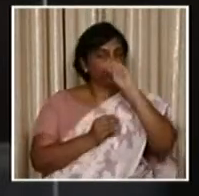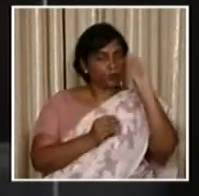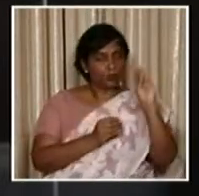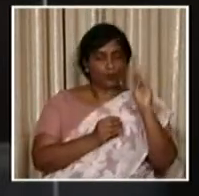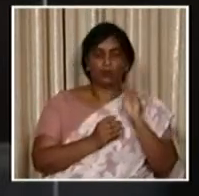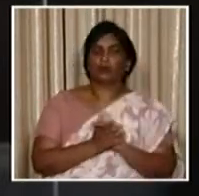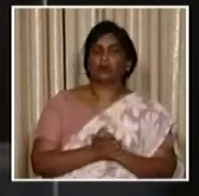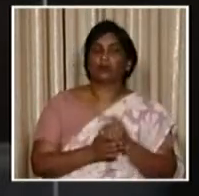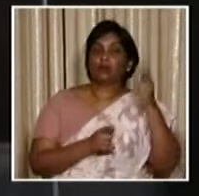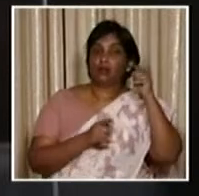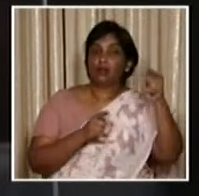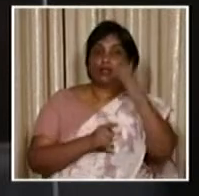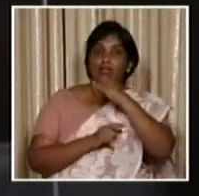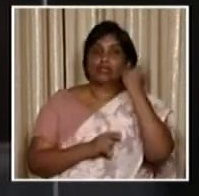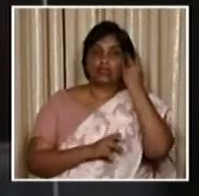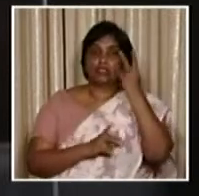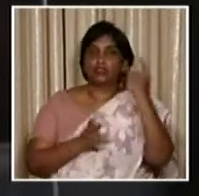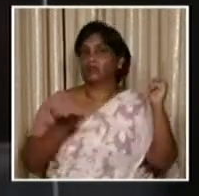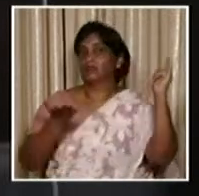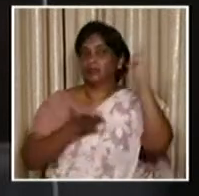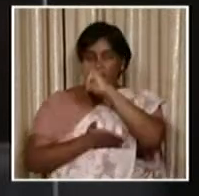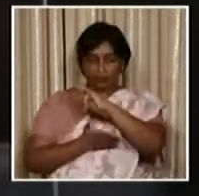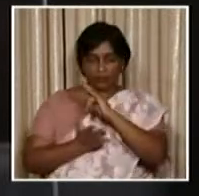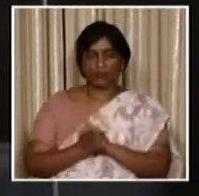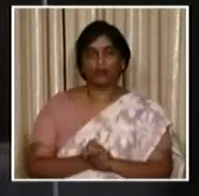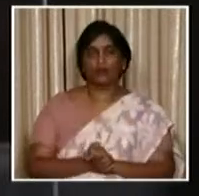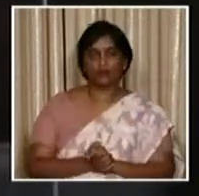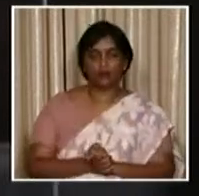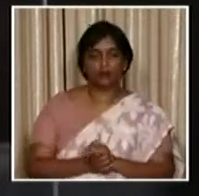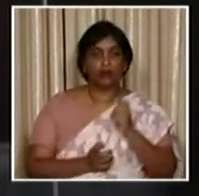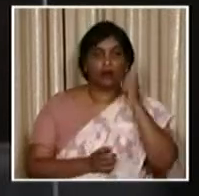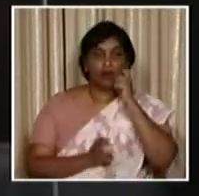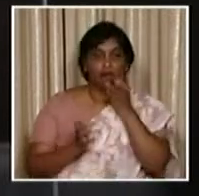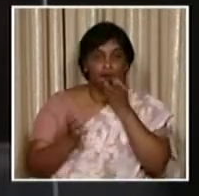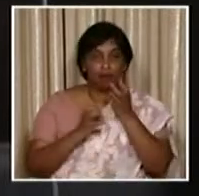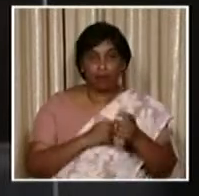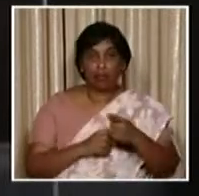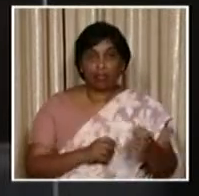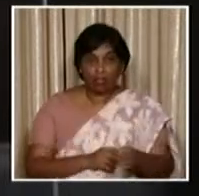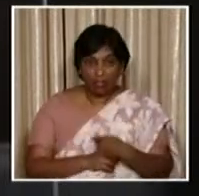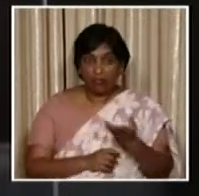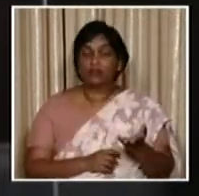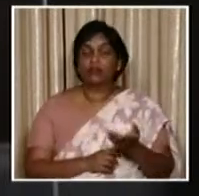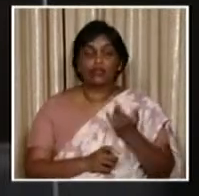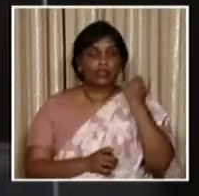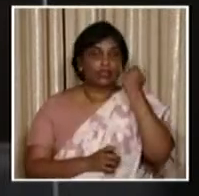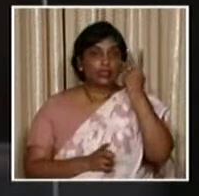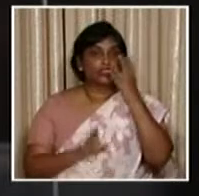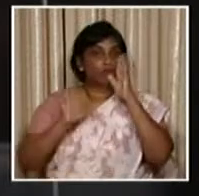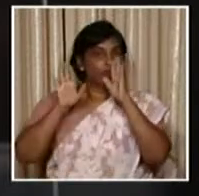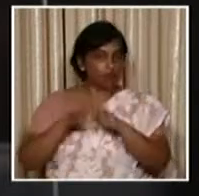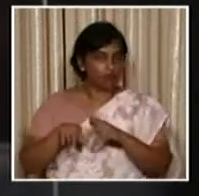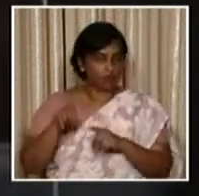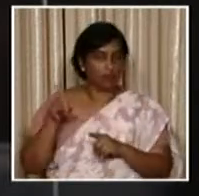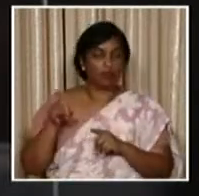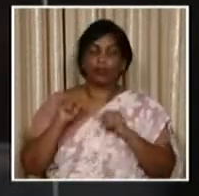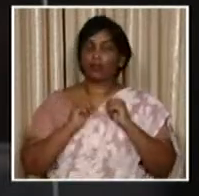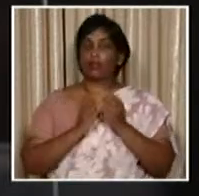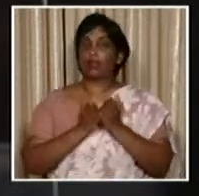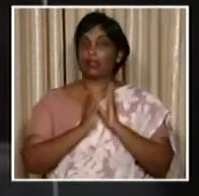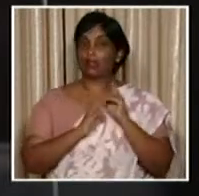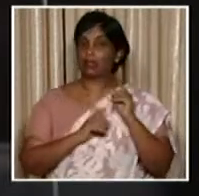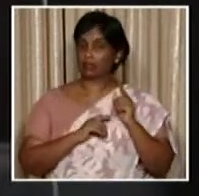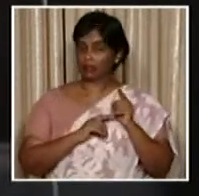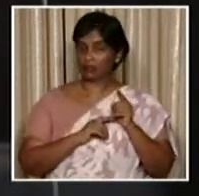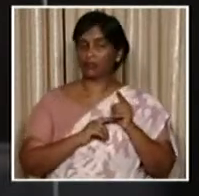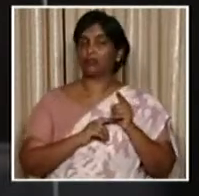nala, itu ni Singapura ur panna. Rastu adi prahare ena dosse Singapura hitia. Mukade India we,